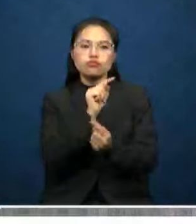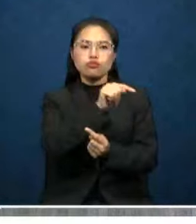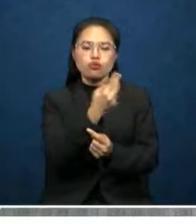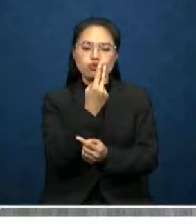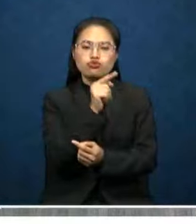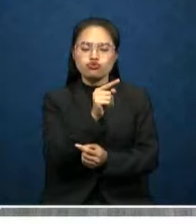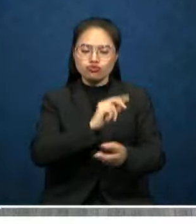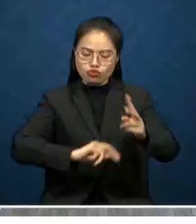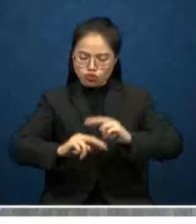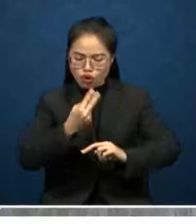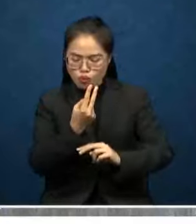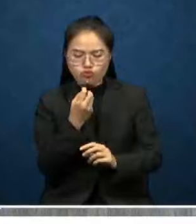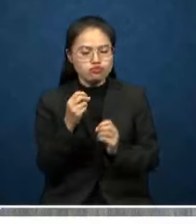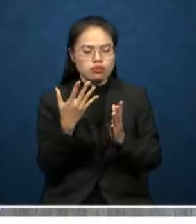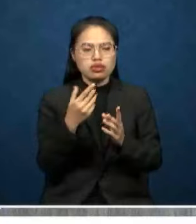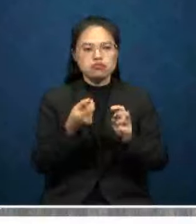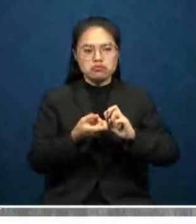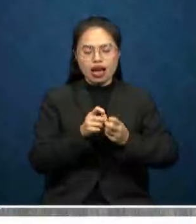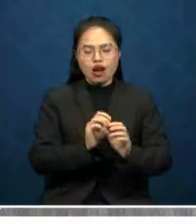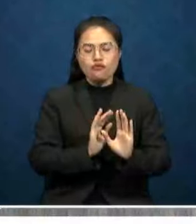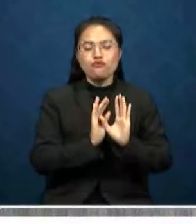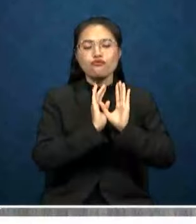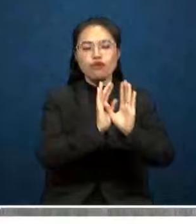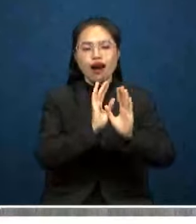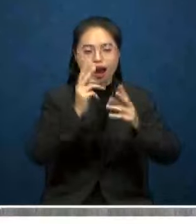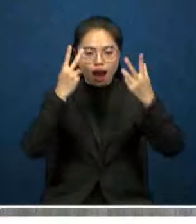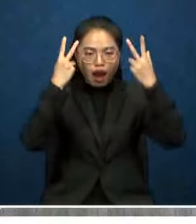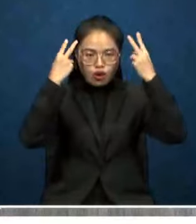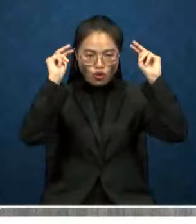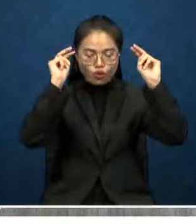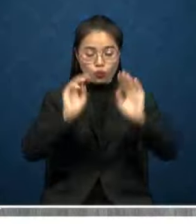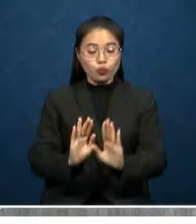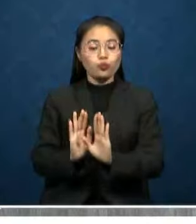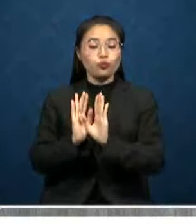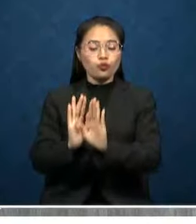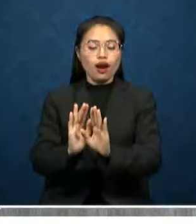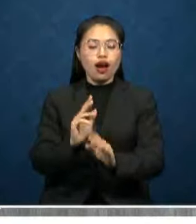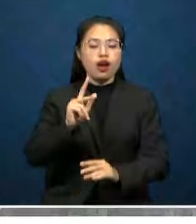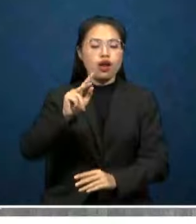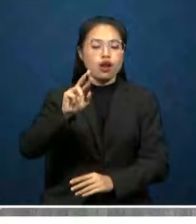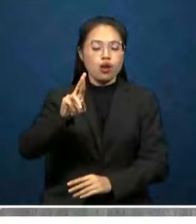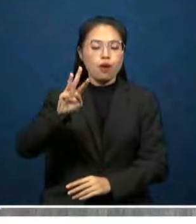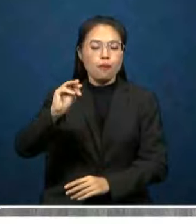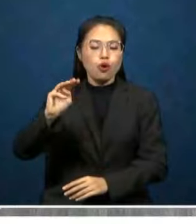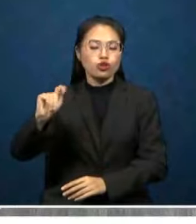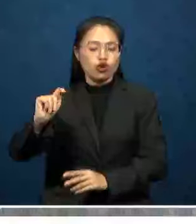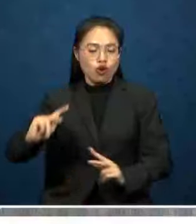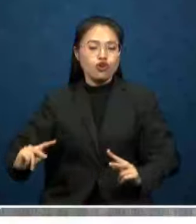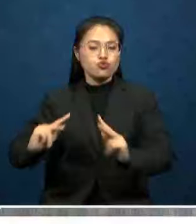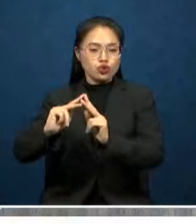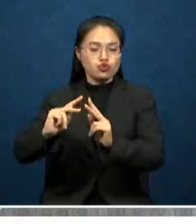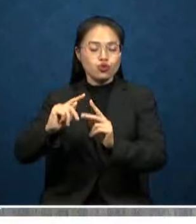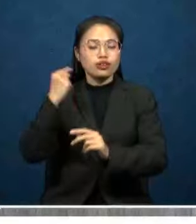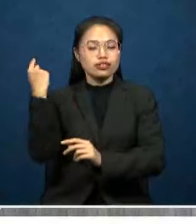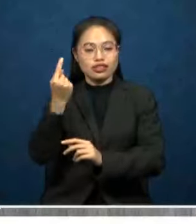คัดกรองก็ก็ขอฝากท่านนายกรัฐมนตรีและรัฐมนตรีกระทรวงท่องเที่ยวและกีฬาช่วยดูแลด้วย